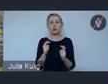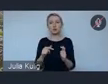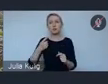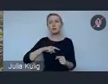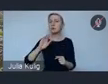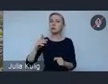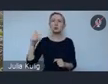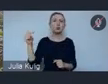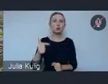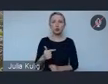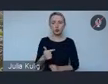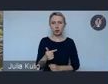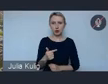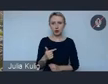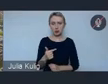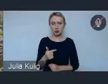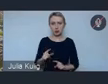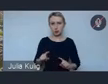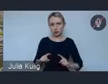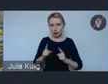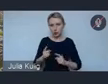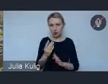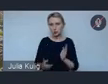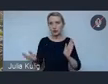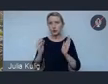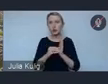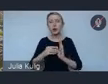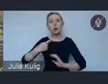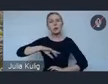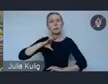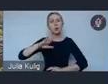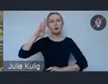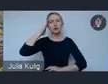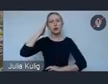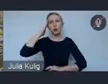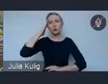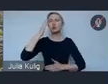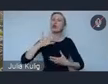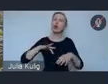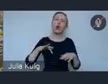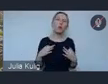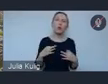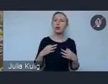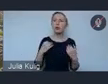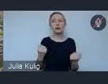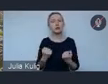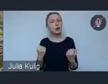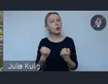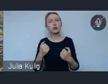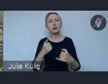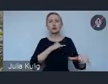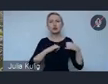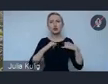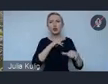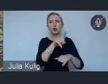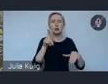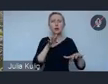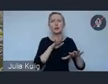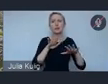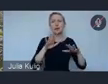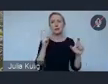musieli zorganizować dodatkowo Myśmy mieli świadomość tego że jakiekolwiek działania rządowe systemowy